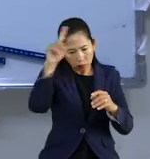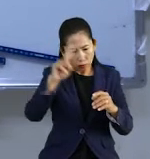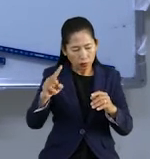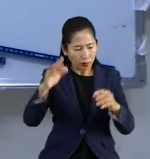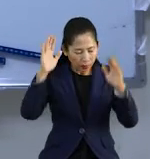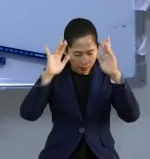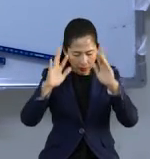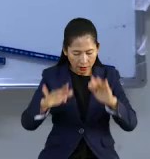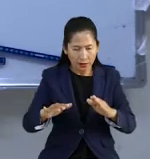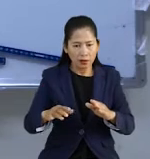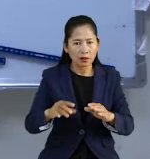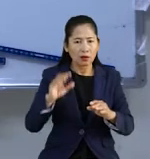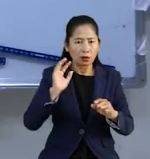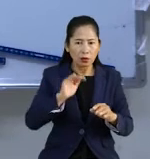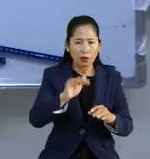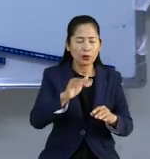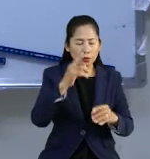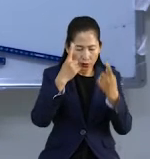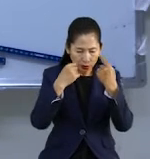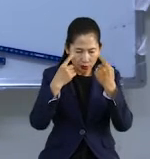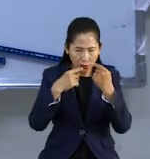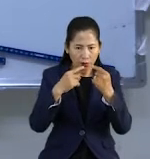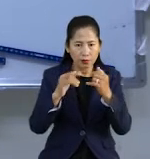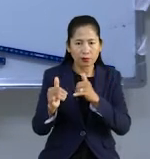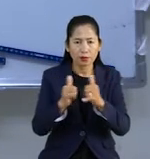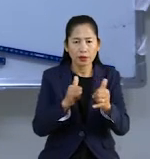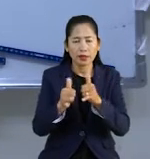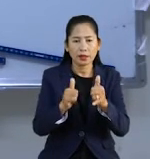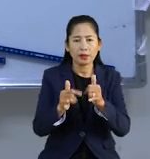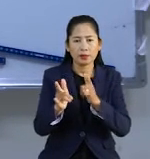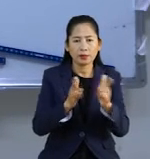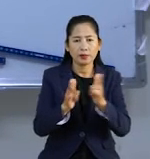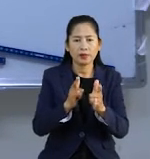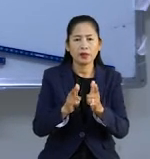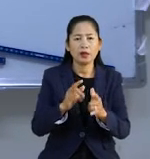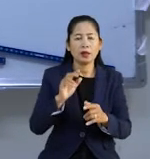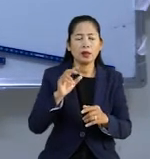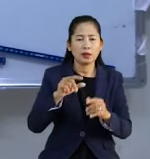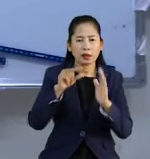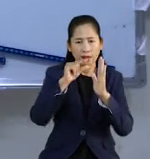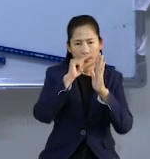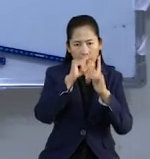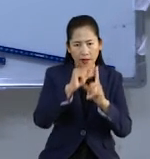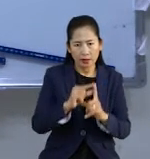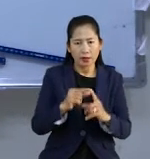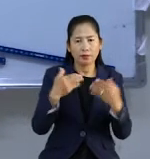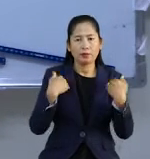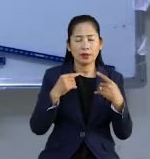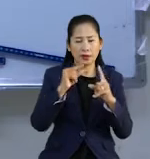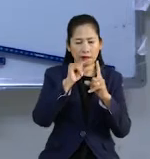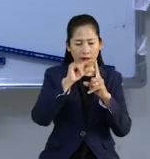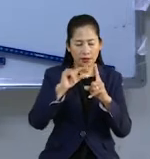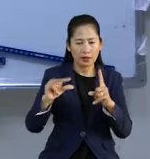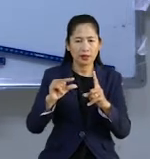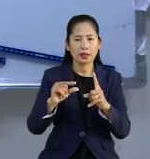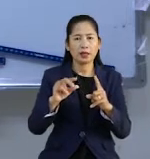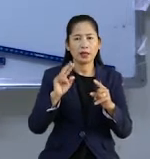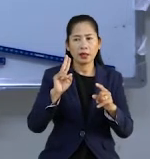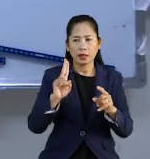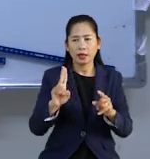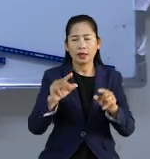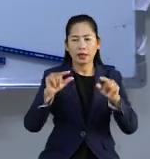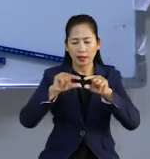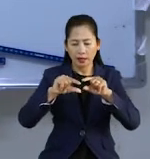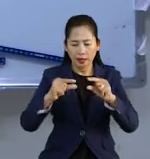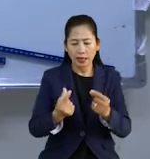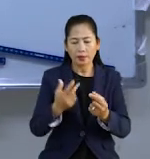ភ្លៀងធ្លាក់ហ៊ីងក៏ចាប់ផ្ដើមយំប្រណាំងគ្នាបាទកថាខណ្ឌរបស់យើងនេះមានកិរិយាអកម្មអ្វីខ្លះអញ្